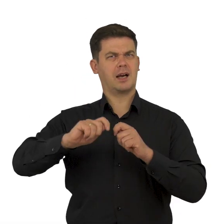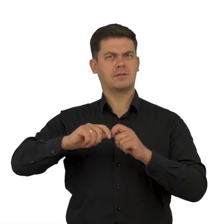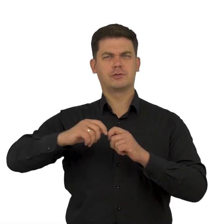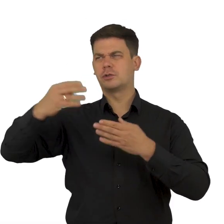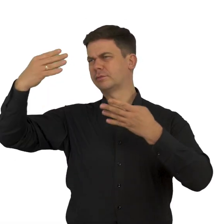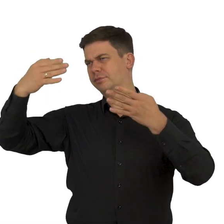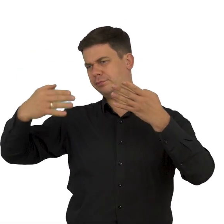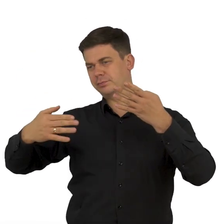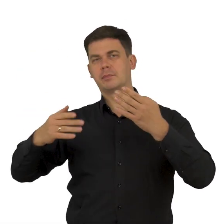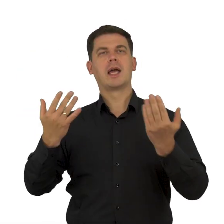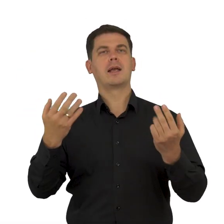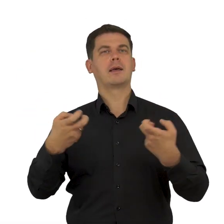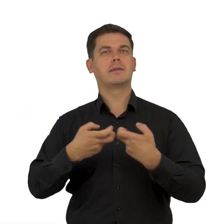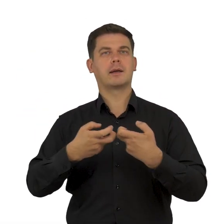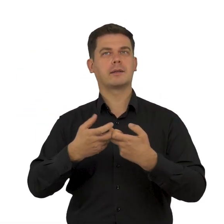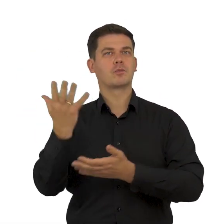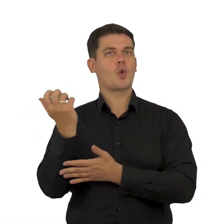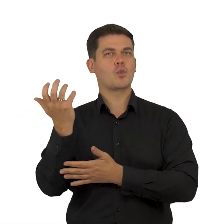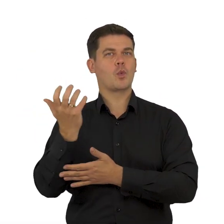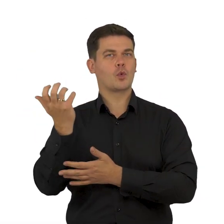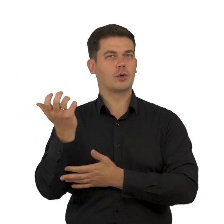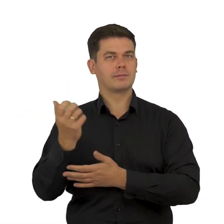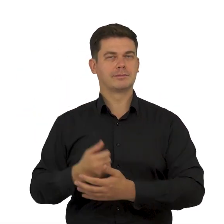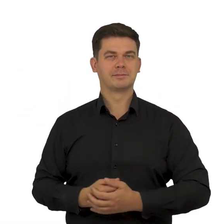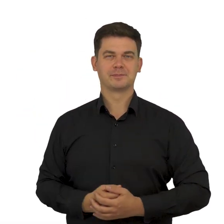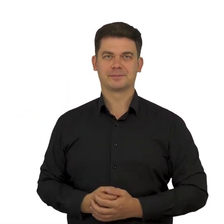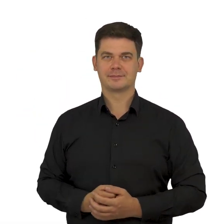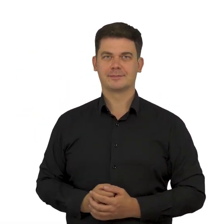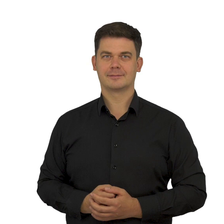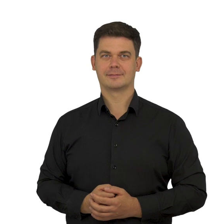Sprawdzimy również ilość zużytego internetu.